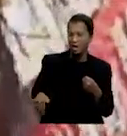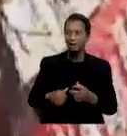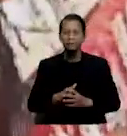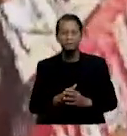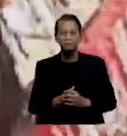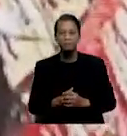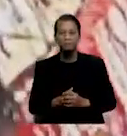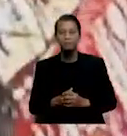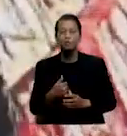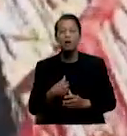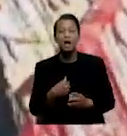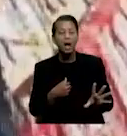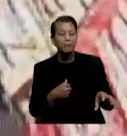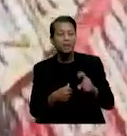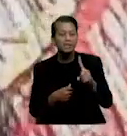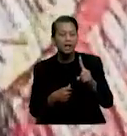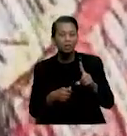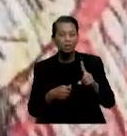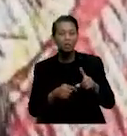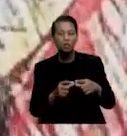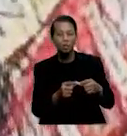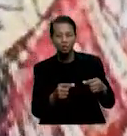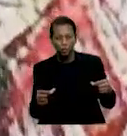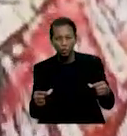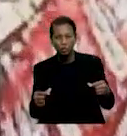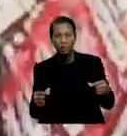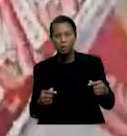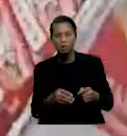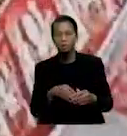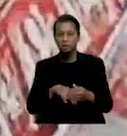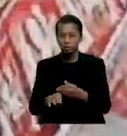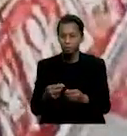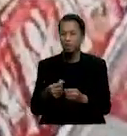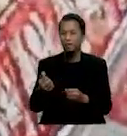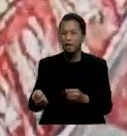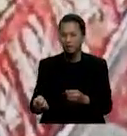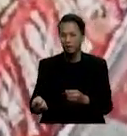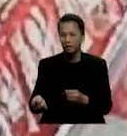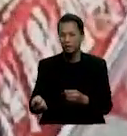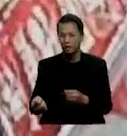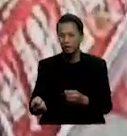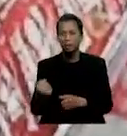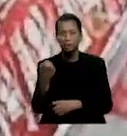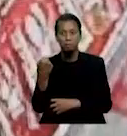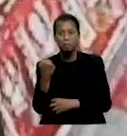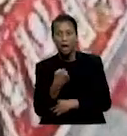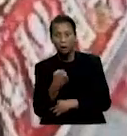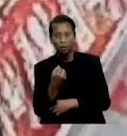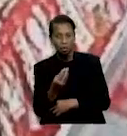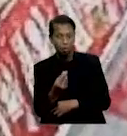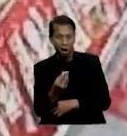Untuk mengambil satu renceng makanan ringan, pelaku masuk ke warung untuk membayar makanan ringan. Pelaku lalu beraksi mengambil uang korban